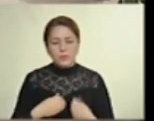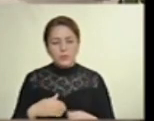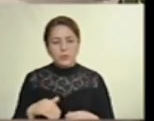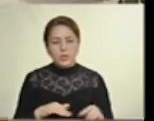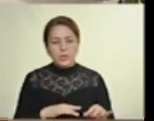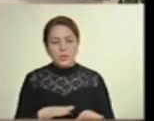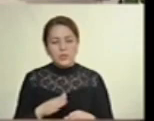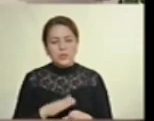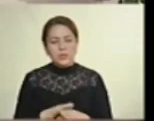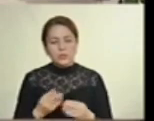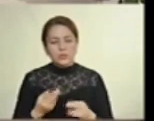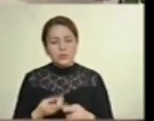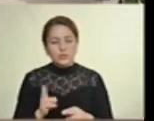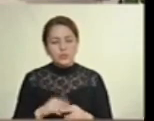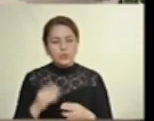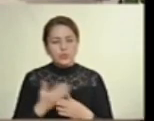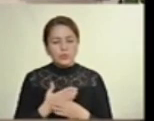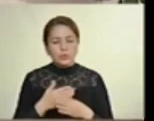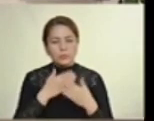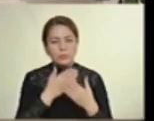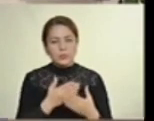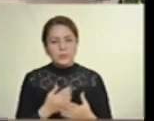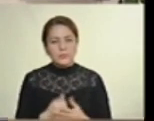uchun yordam beradi.